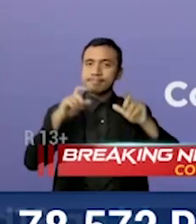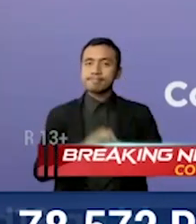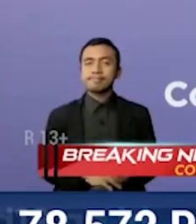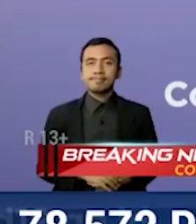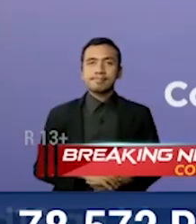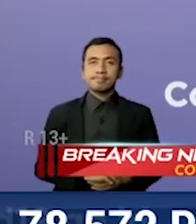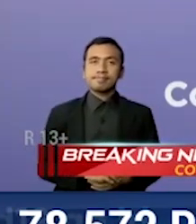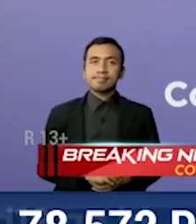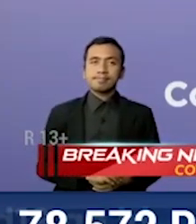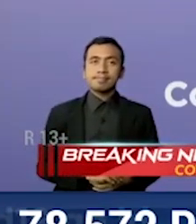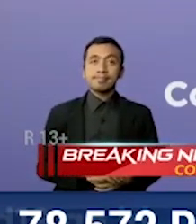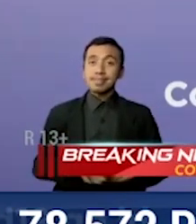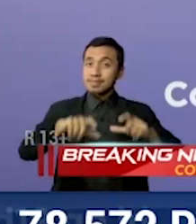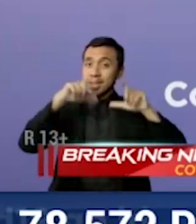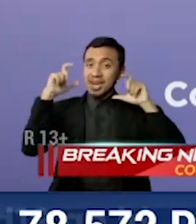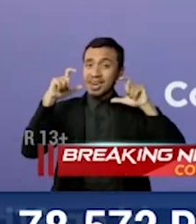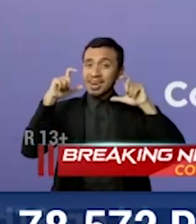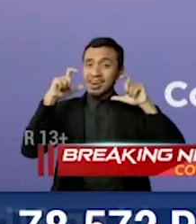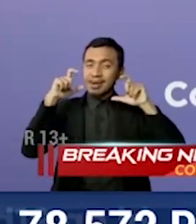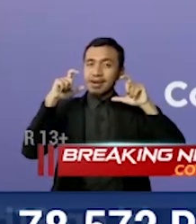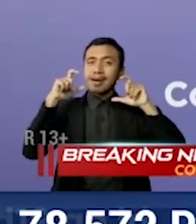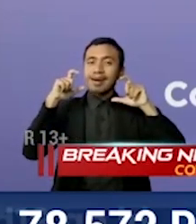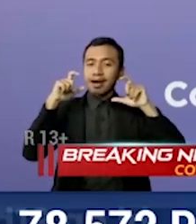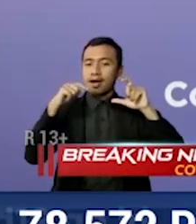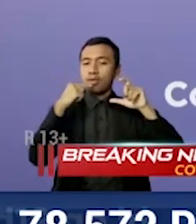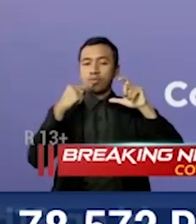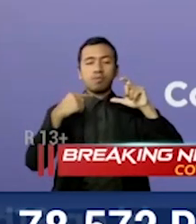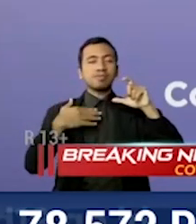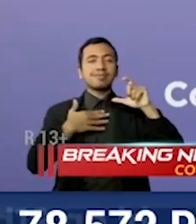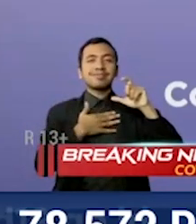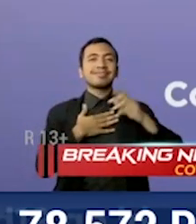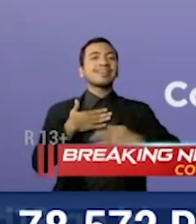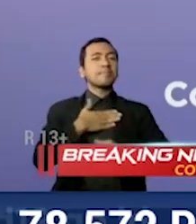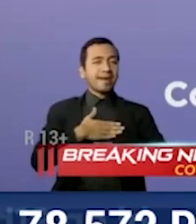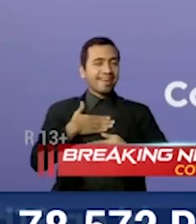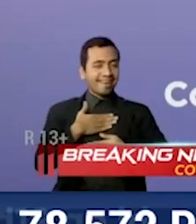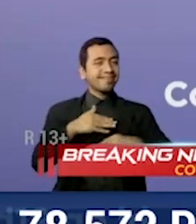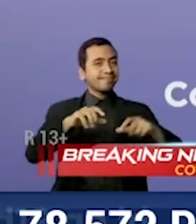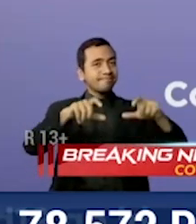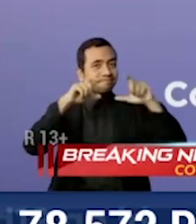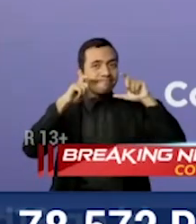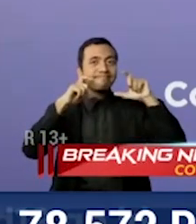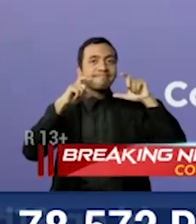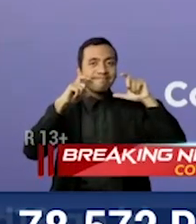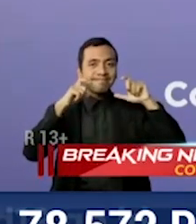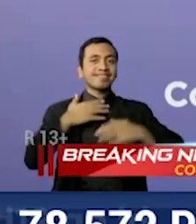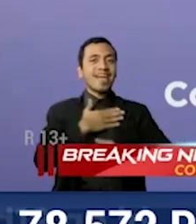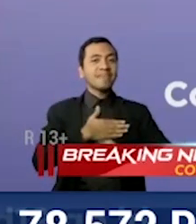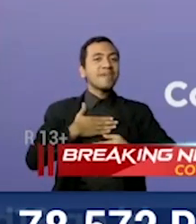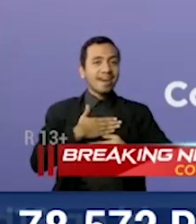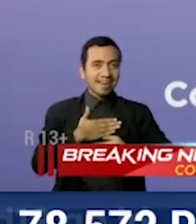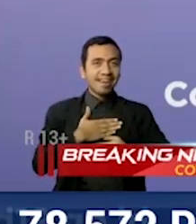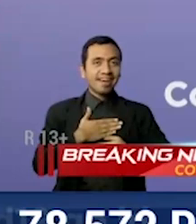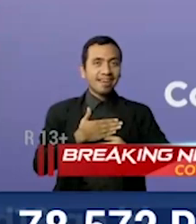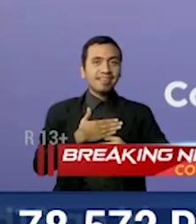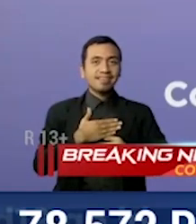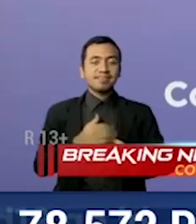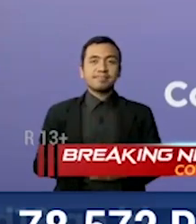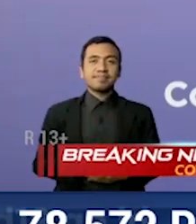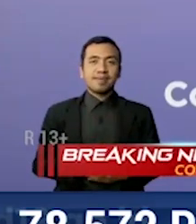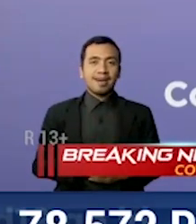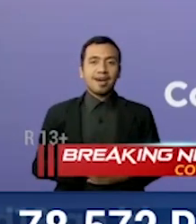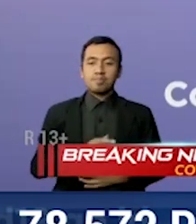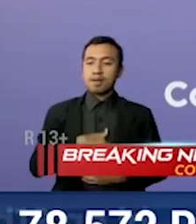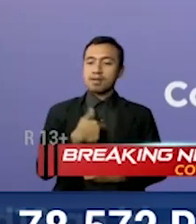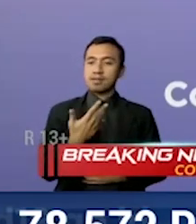Oleh karena itu Pilihlah masker yang membuat kita nyaman Hai sehingga kita merasa betul-betul bisa